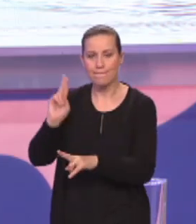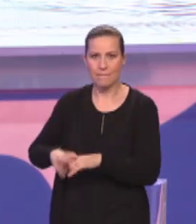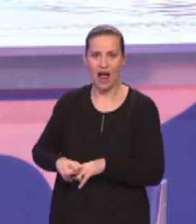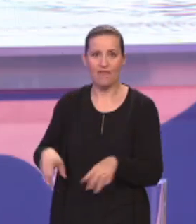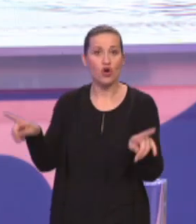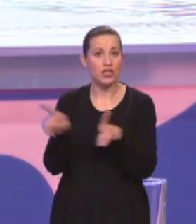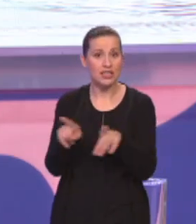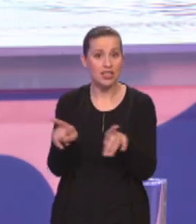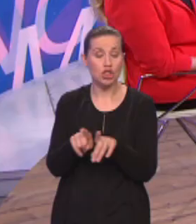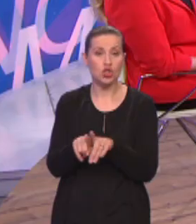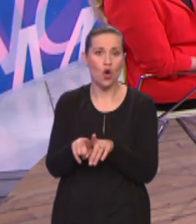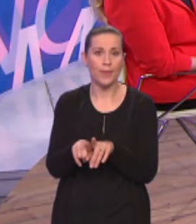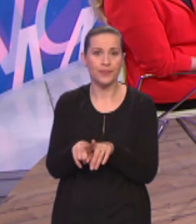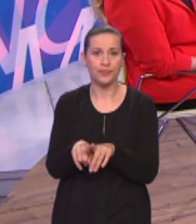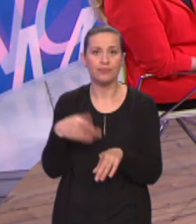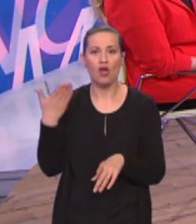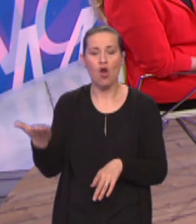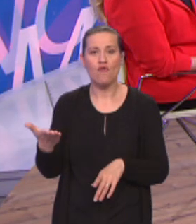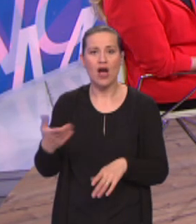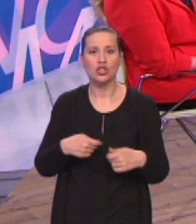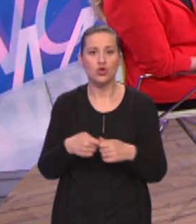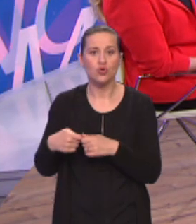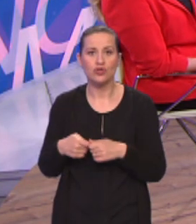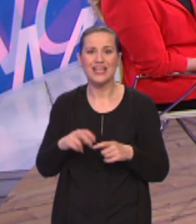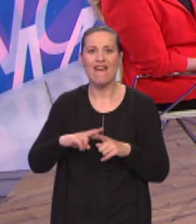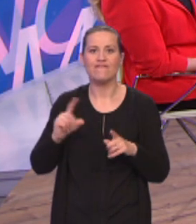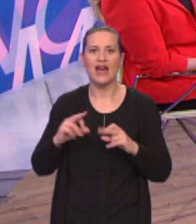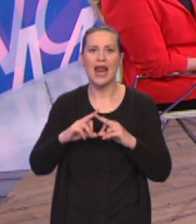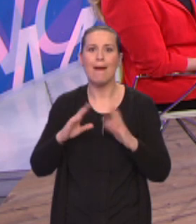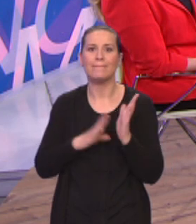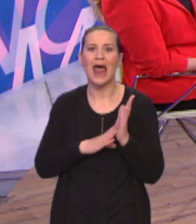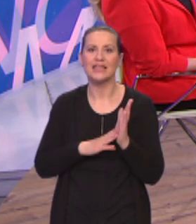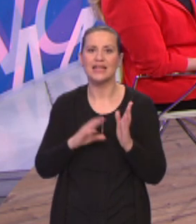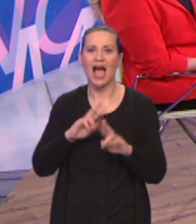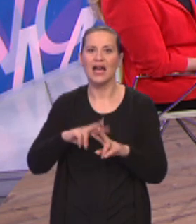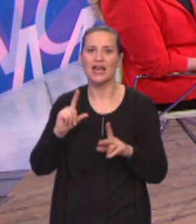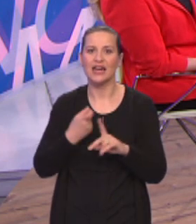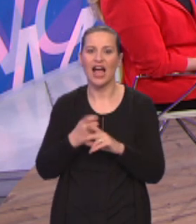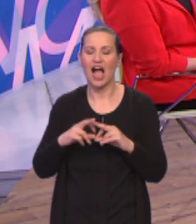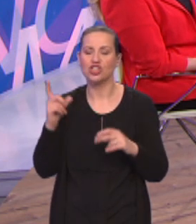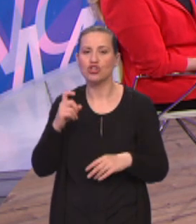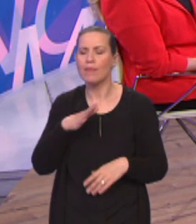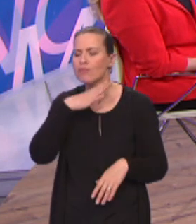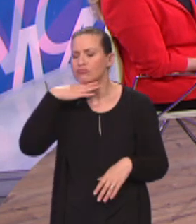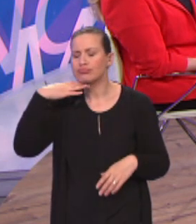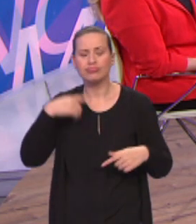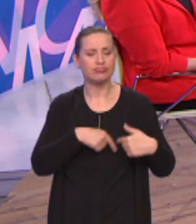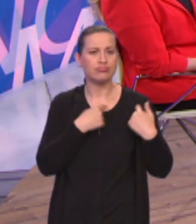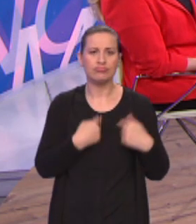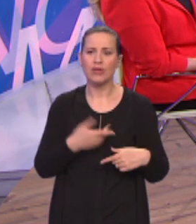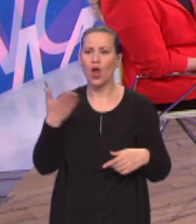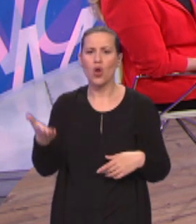Jednako tako, u vašoj udruzi Fra Mladen Hrkač čuli smo toliko puno volontera, toliko ste sa